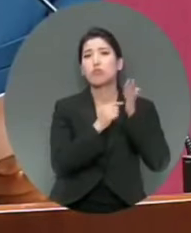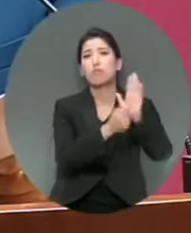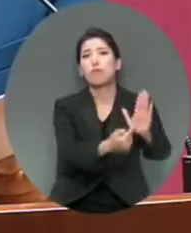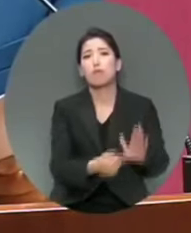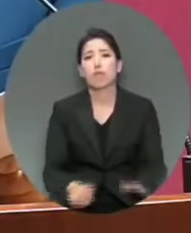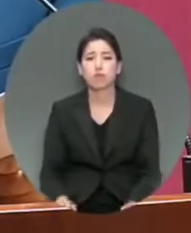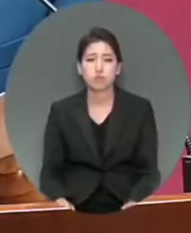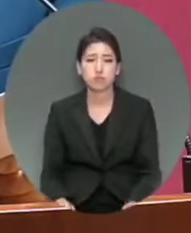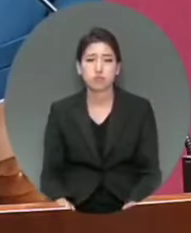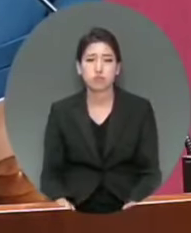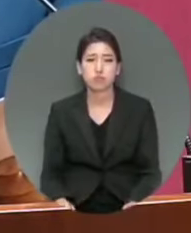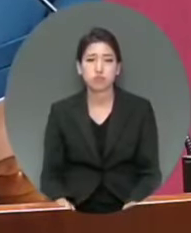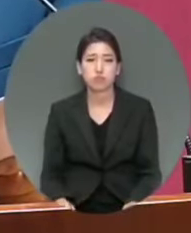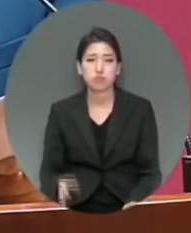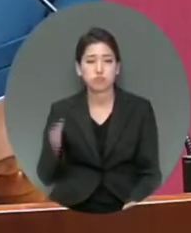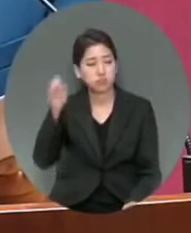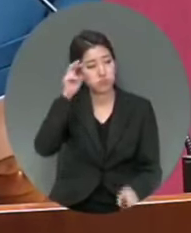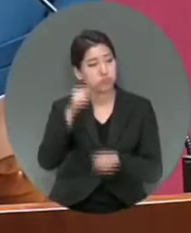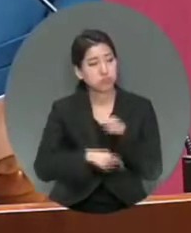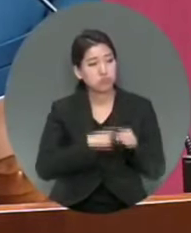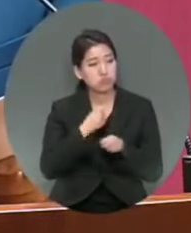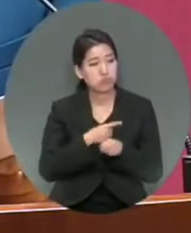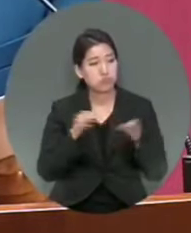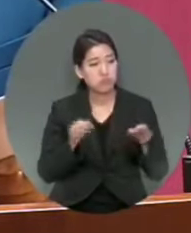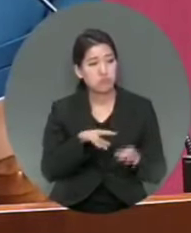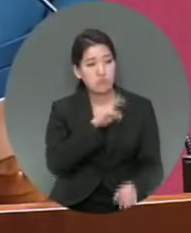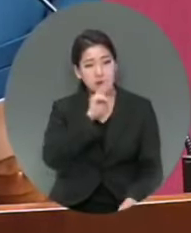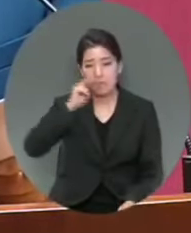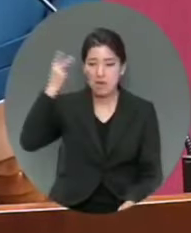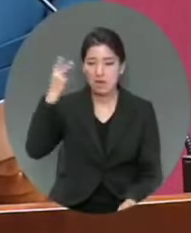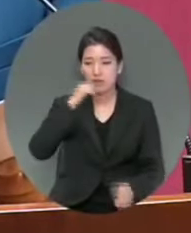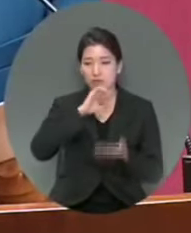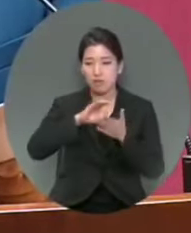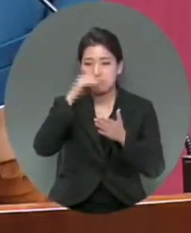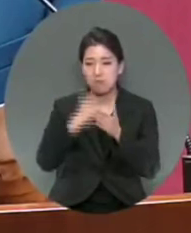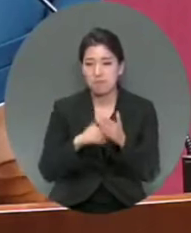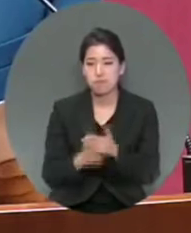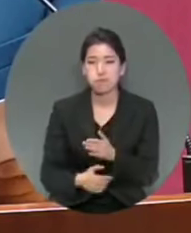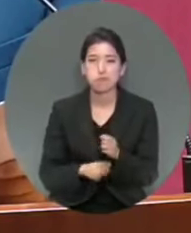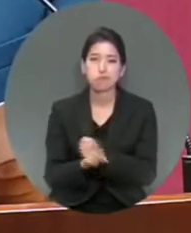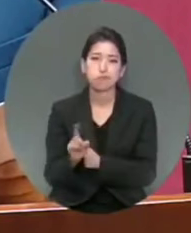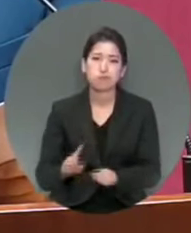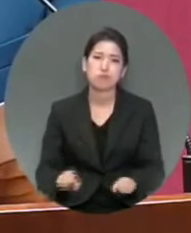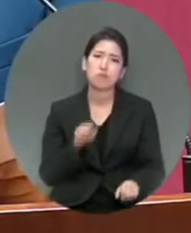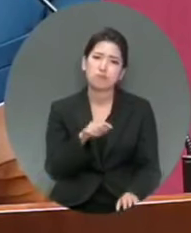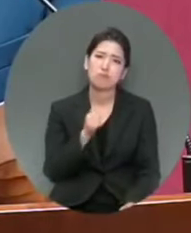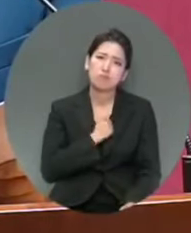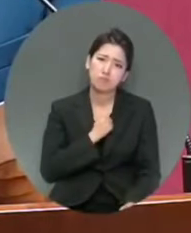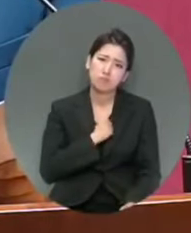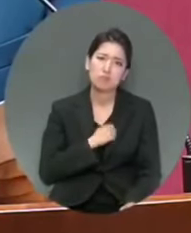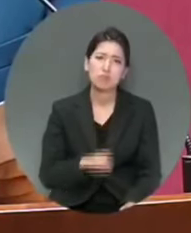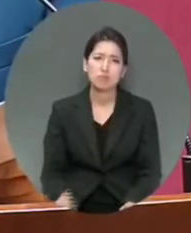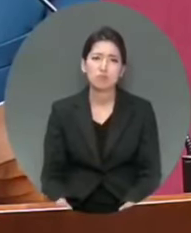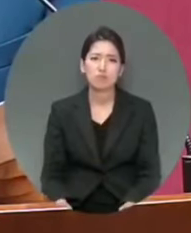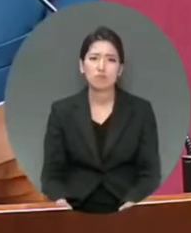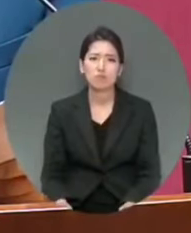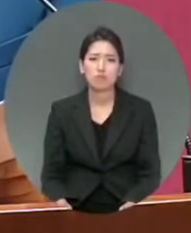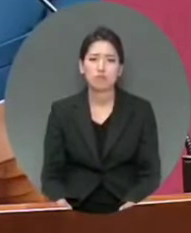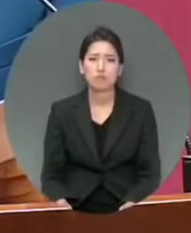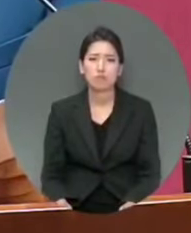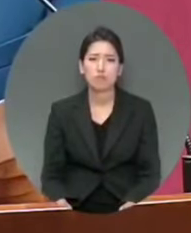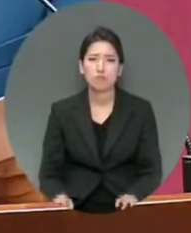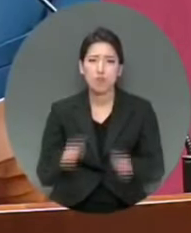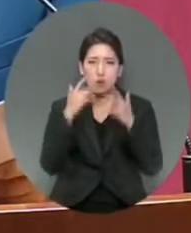됐습니다. 근데 어떻게 이렇게 1년 만에 이렇게 입장을 싹 바꿀 수가 있습니까? 저 이런 게 답답한 겁니다. 해야 될 것은 해야 되는